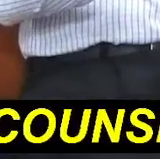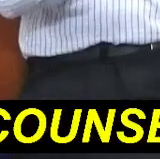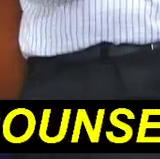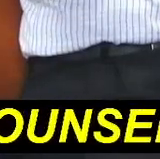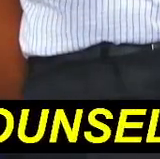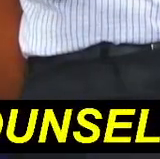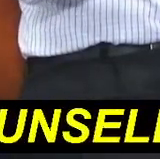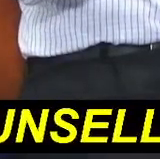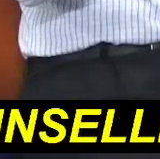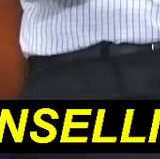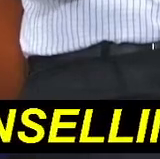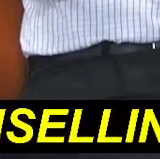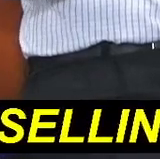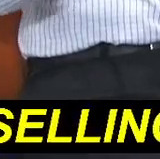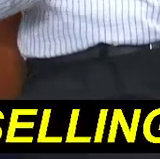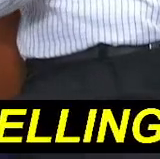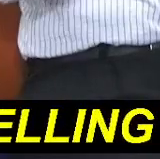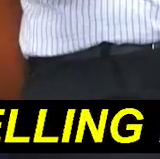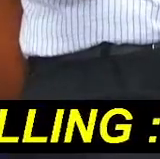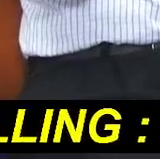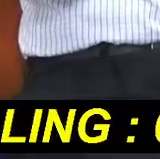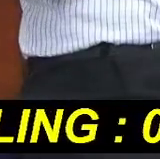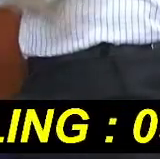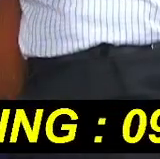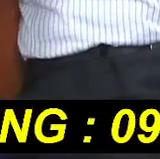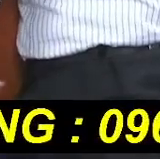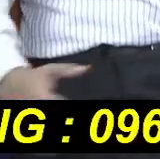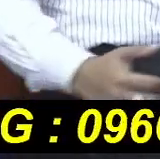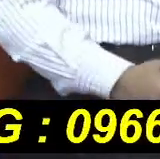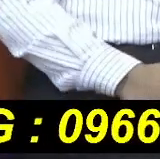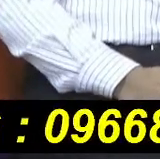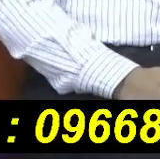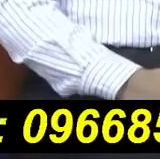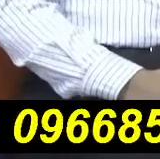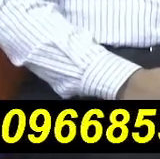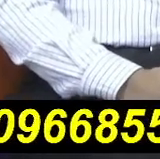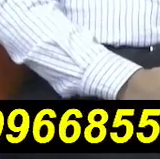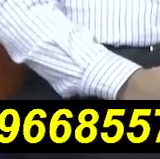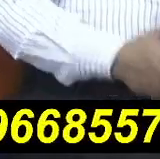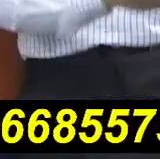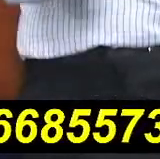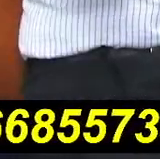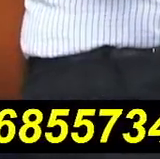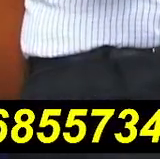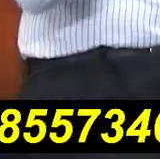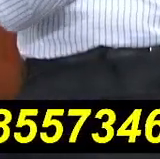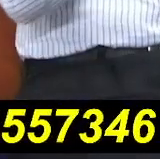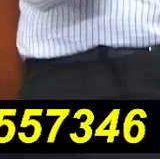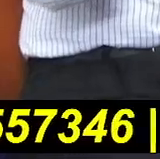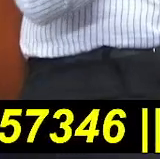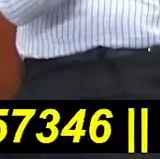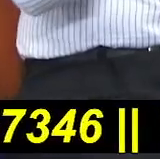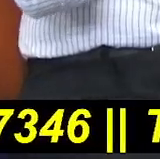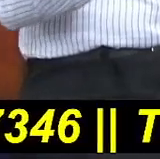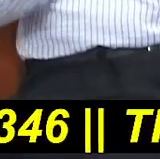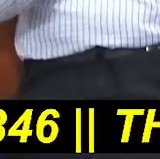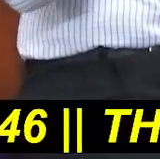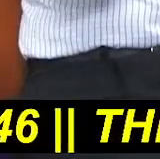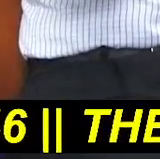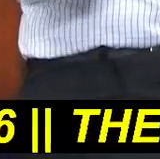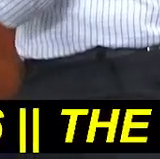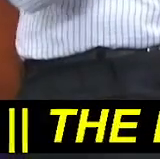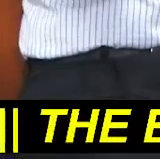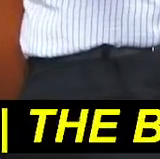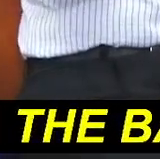Guilty na nag-invest kayo na pag pumunta kayo doon napaka at East ninyo Yeah napakapayapa ng ano niyo bakit you